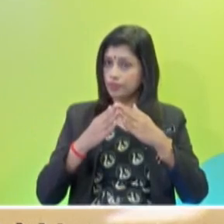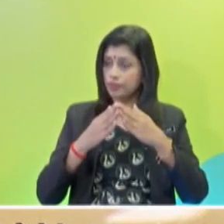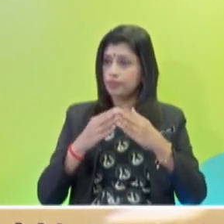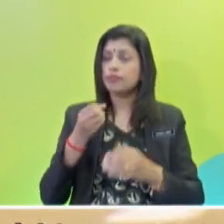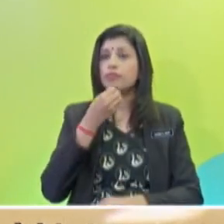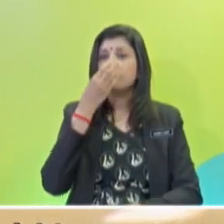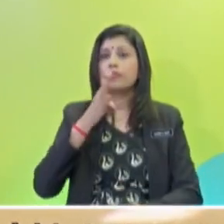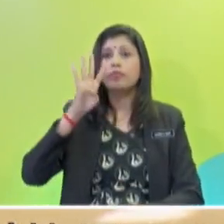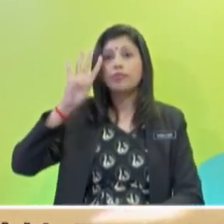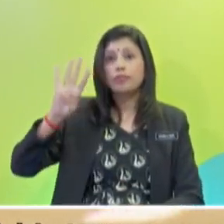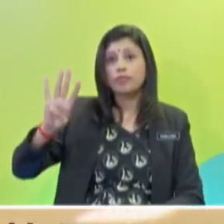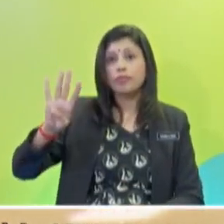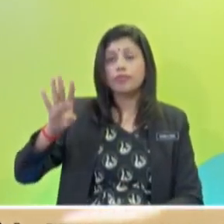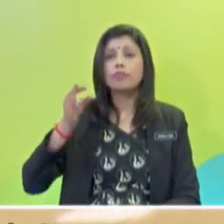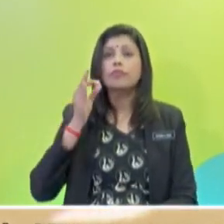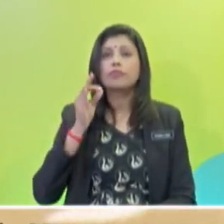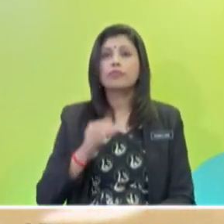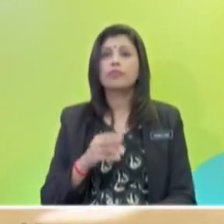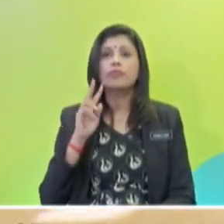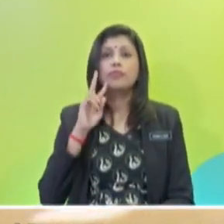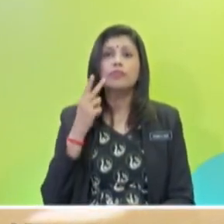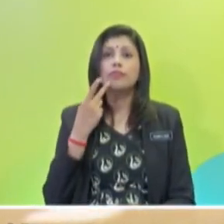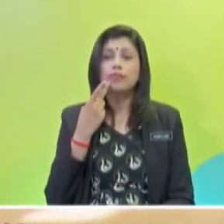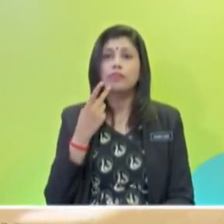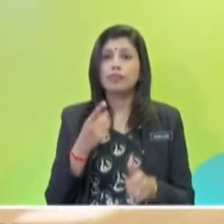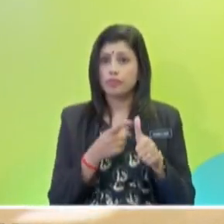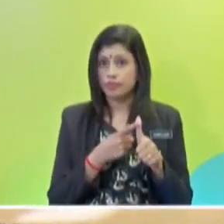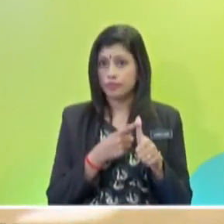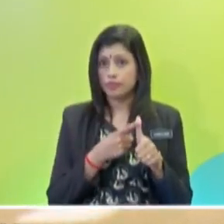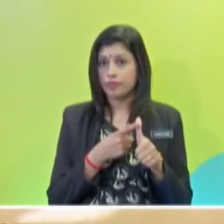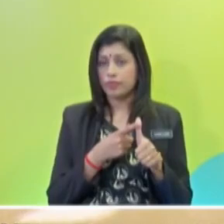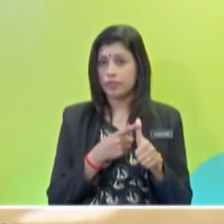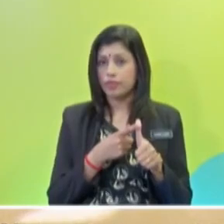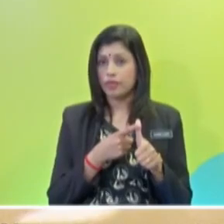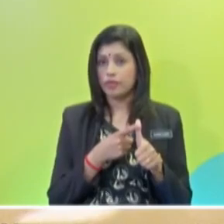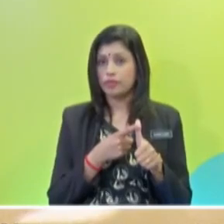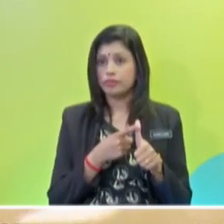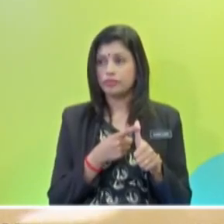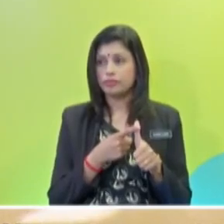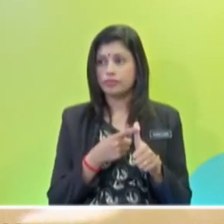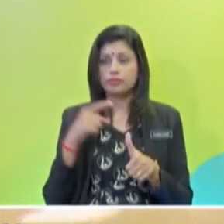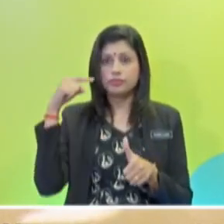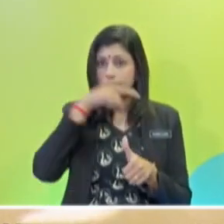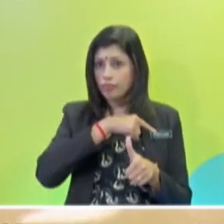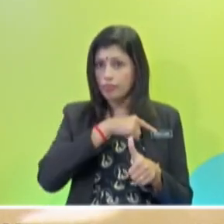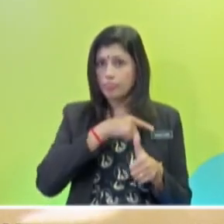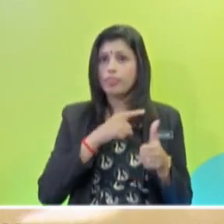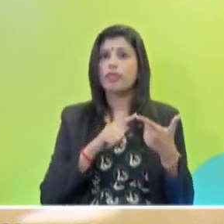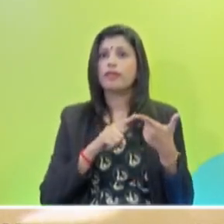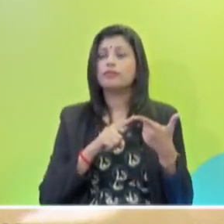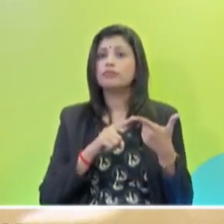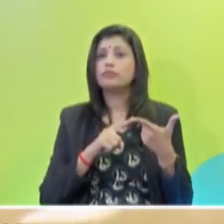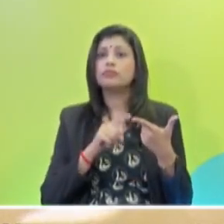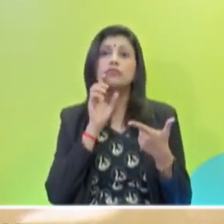4 buah-buahan tersebut, sayur-sayuran tersebut. Boleh cikgu. Yang pertama tadi kita ada cili, kita